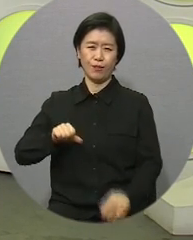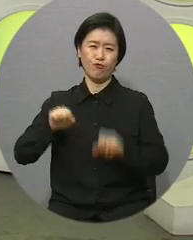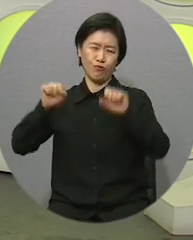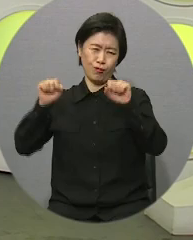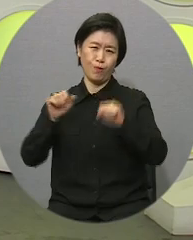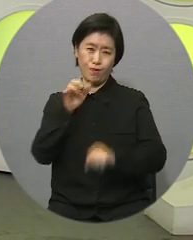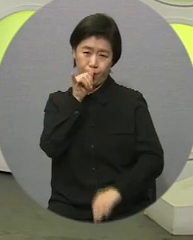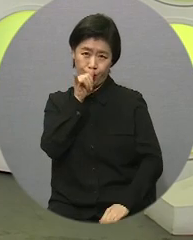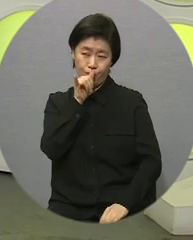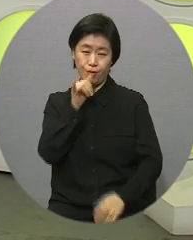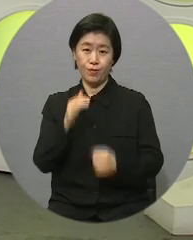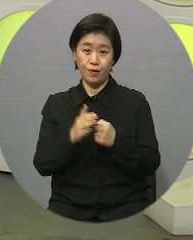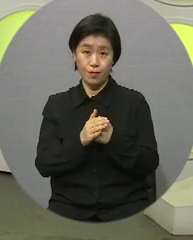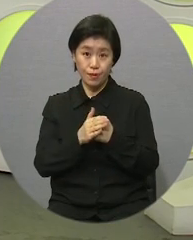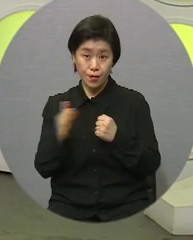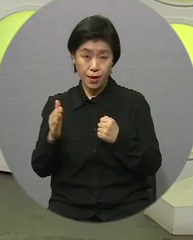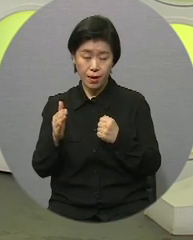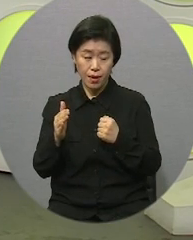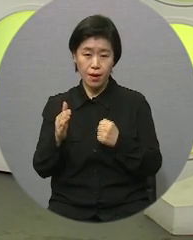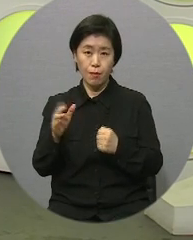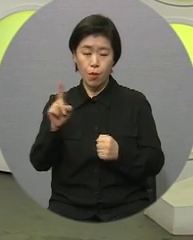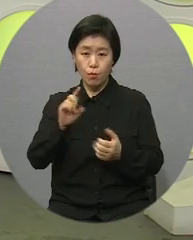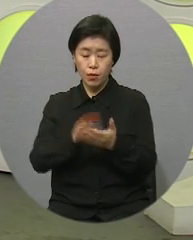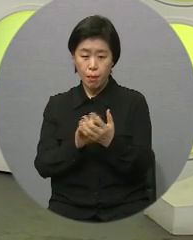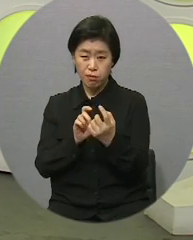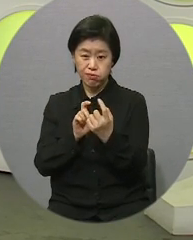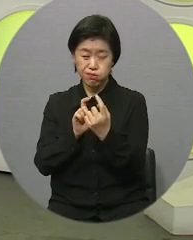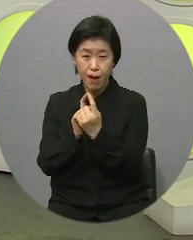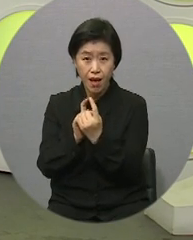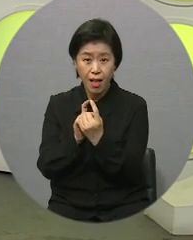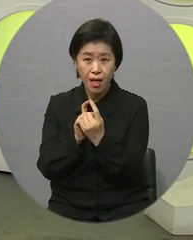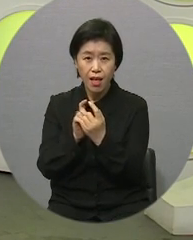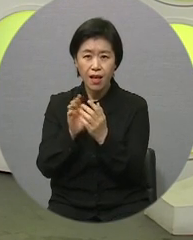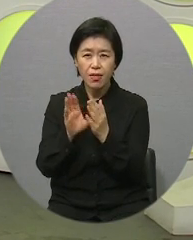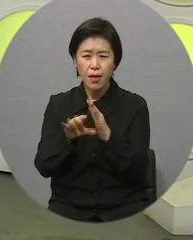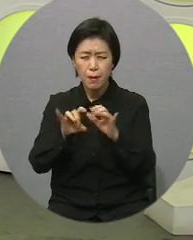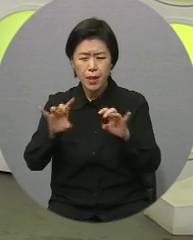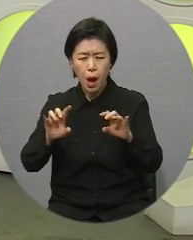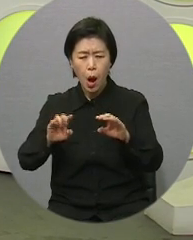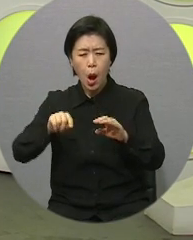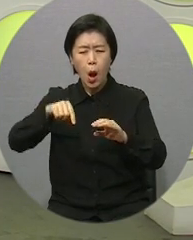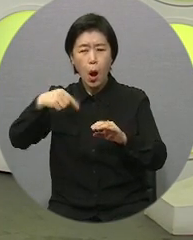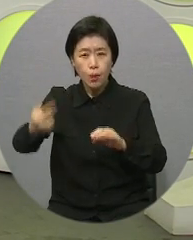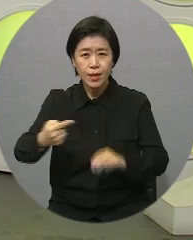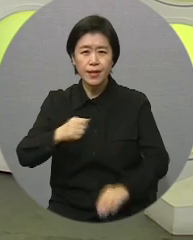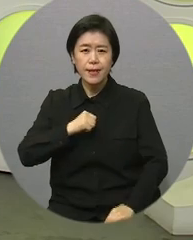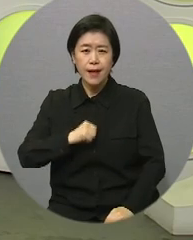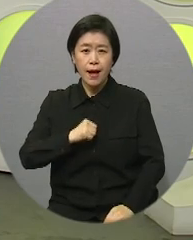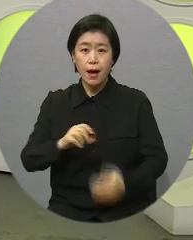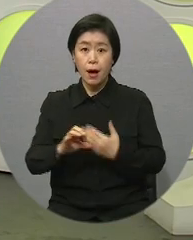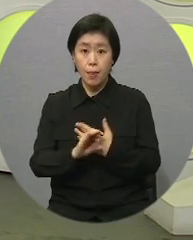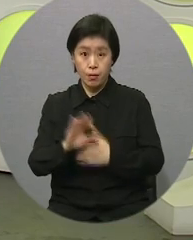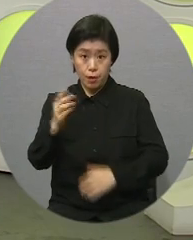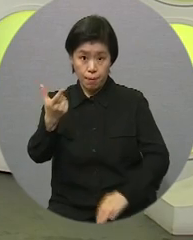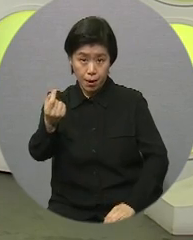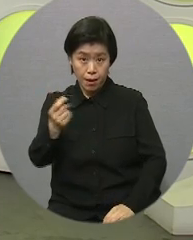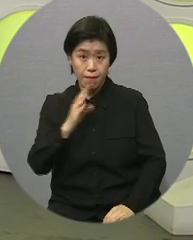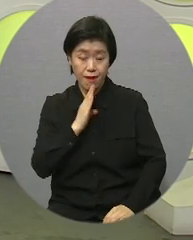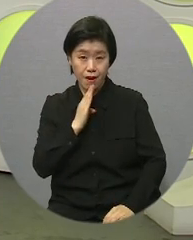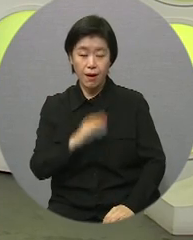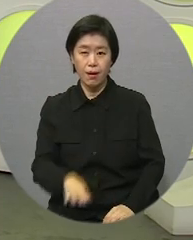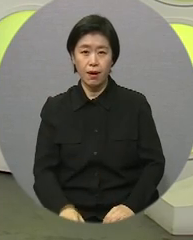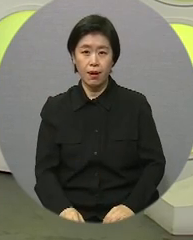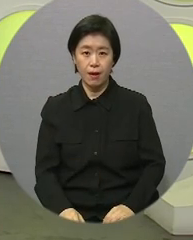하니까 항상 어 고비가 있을 때마다 그거를 조금만 견뎌내면네 회전만